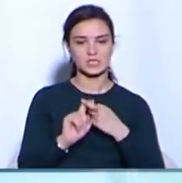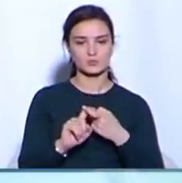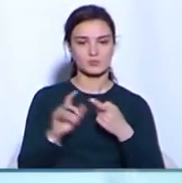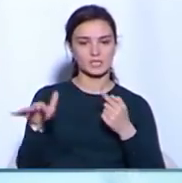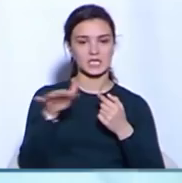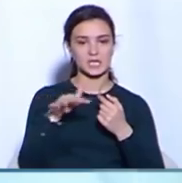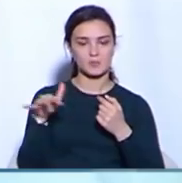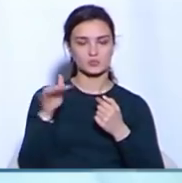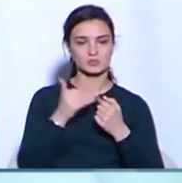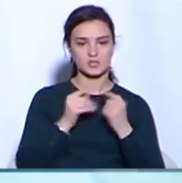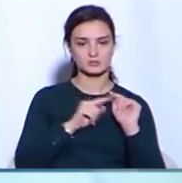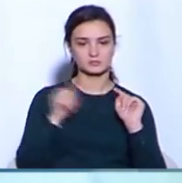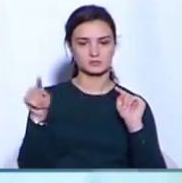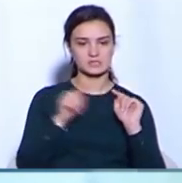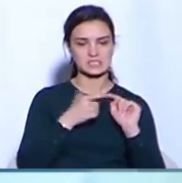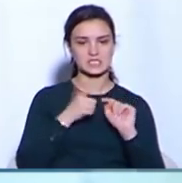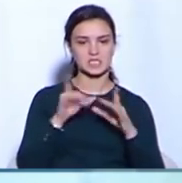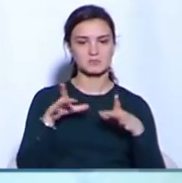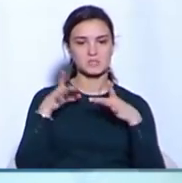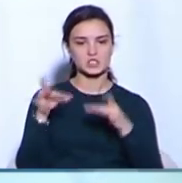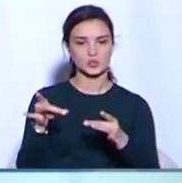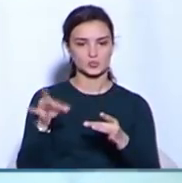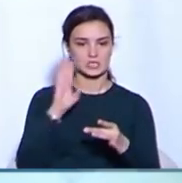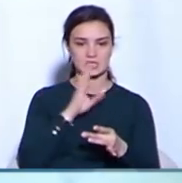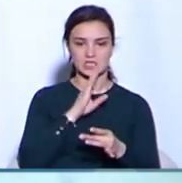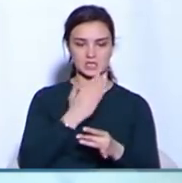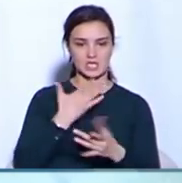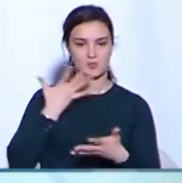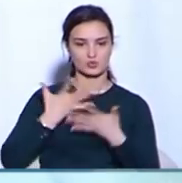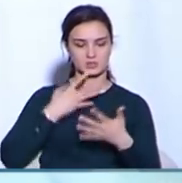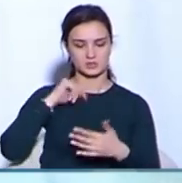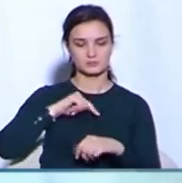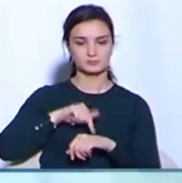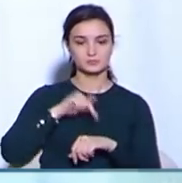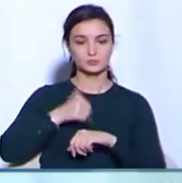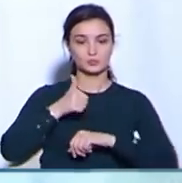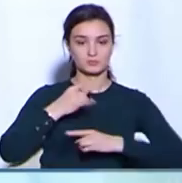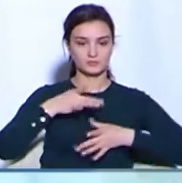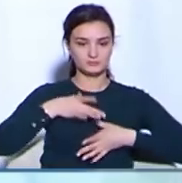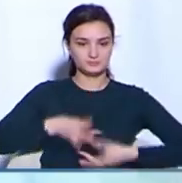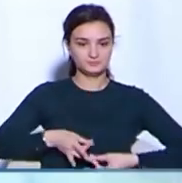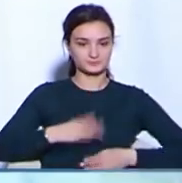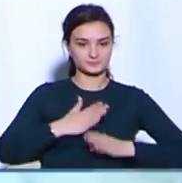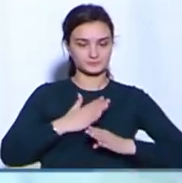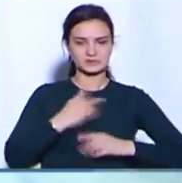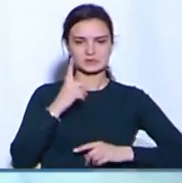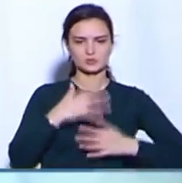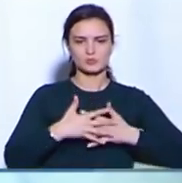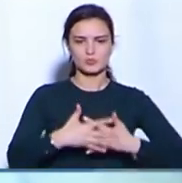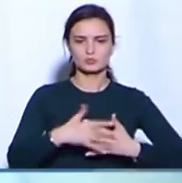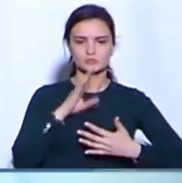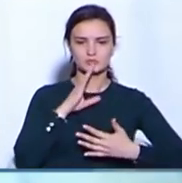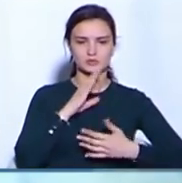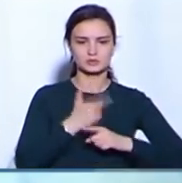გარე სამყაროსადმი ძალიან მიჯაჭულია და მიბმულია დედის ემოციებზე. ამაზე ჩვენ გვისაუბრია, რომ რატო არის ორსული